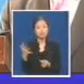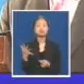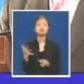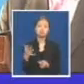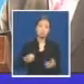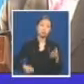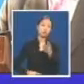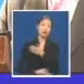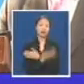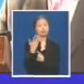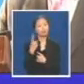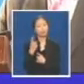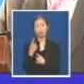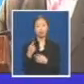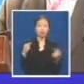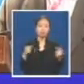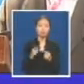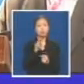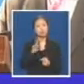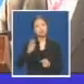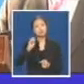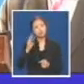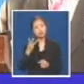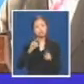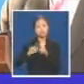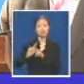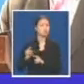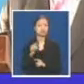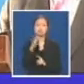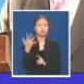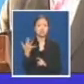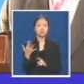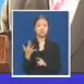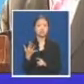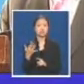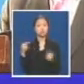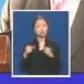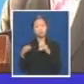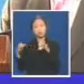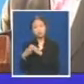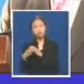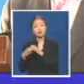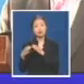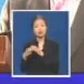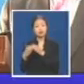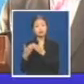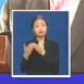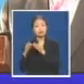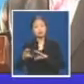าสดีในเรื่องของการที่จะมีระบบสวัสดิการต่างๆเหมือนกับพี่น้องในกลุ่มที่ผมได้กล่าวมาแล้ว